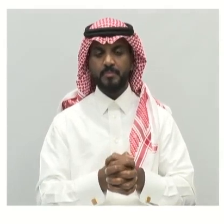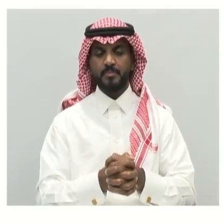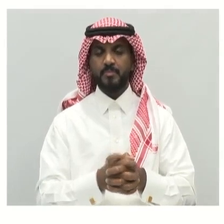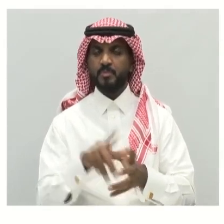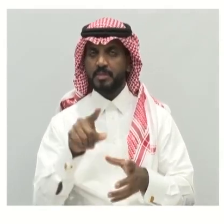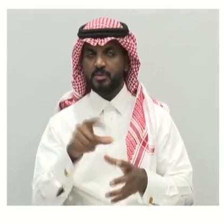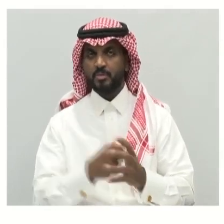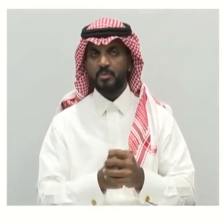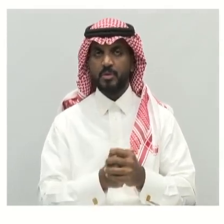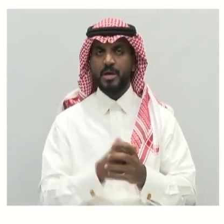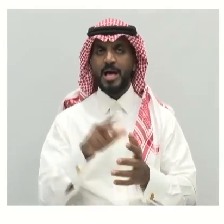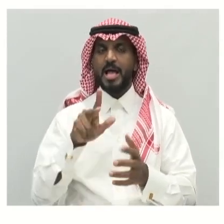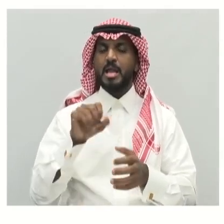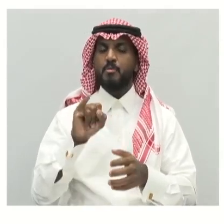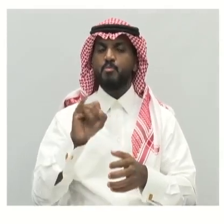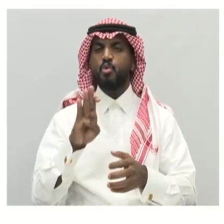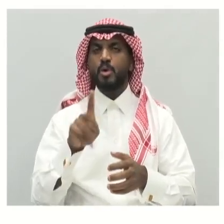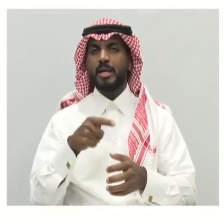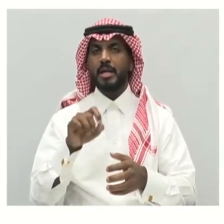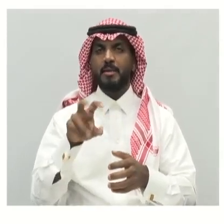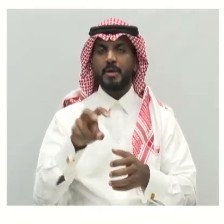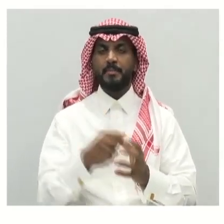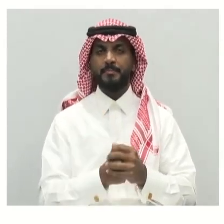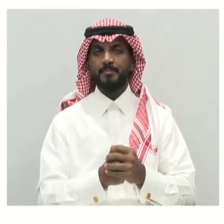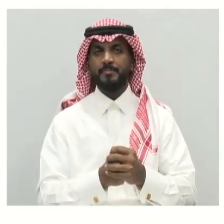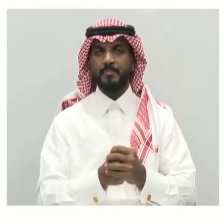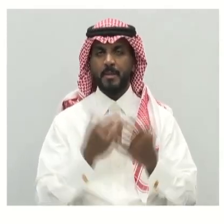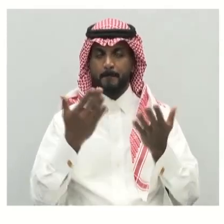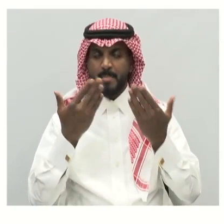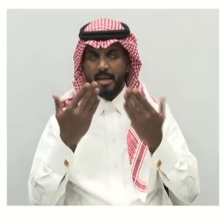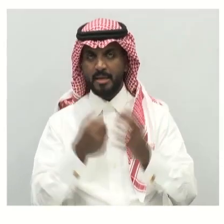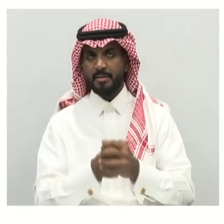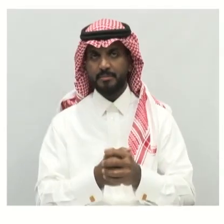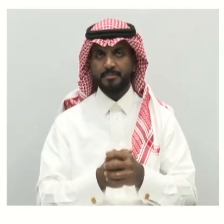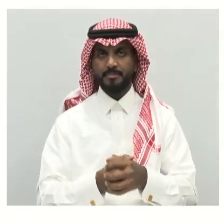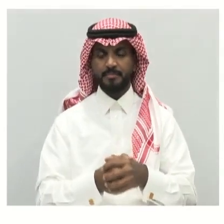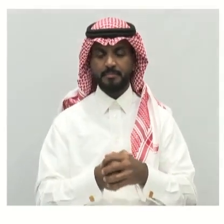احسنتم المكرمه مكه المكرمه